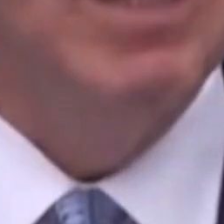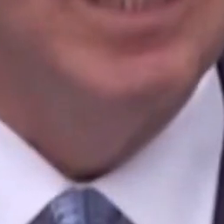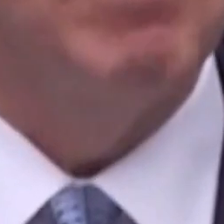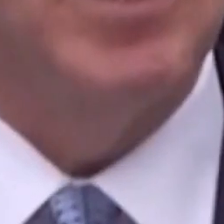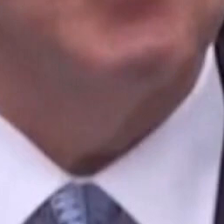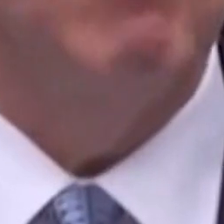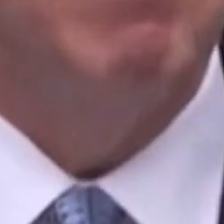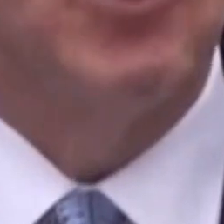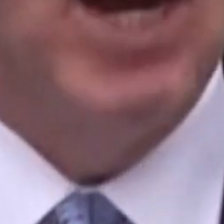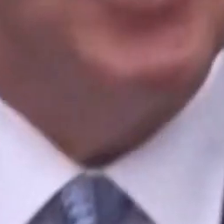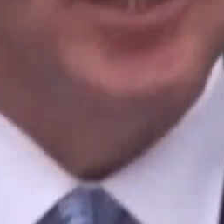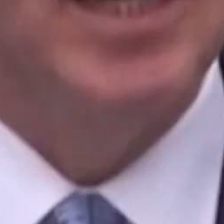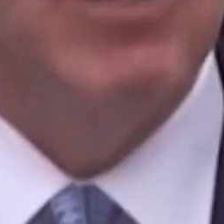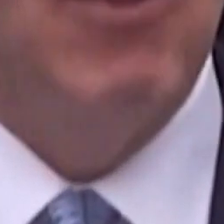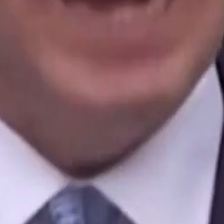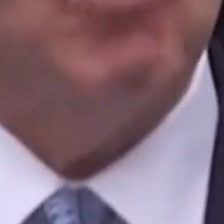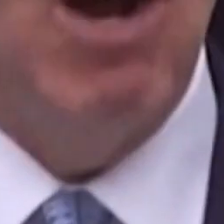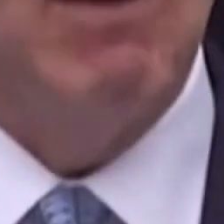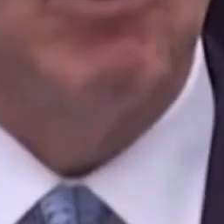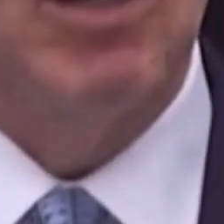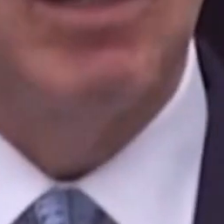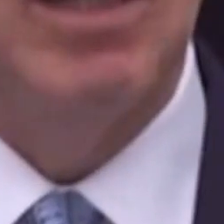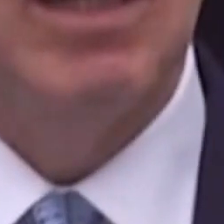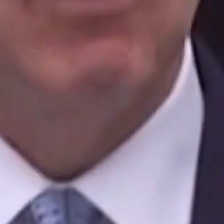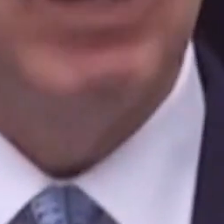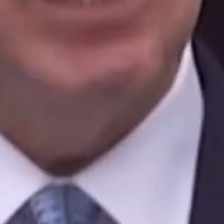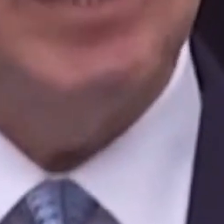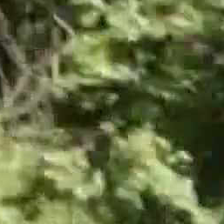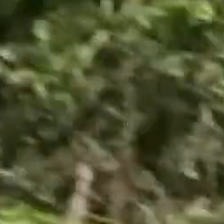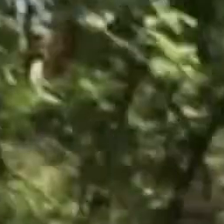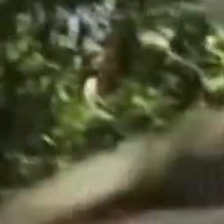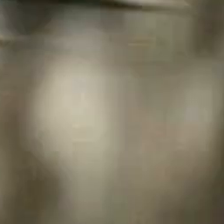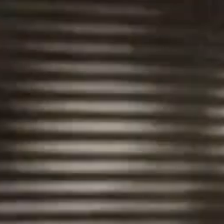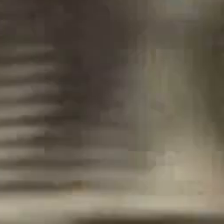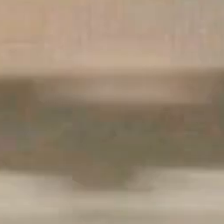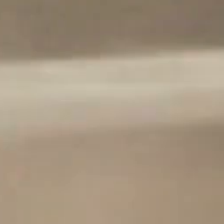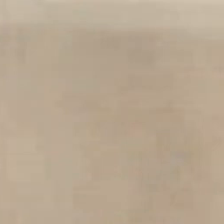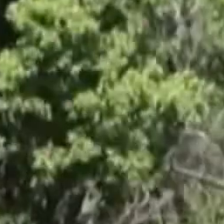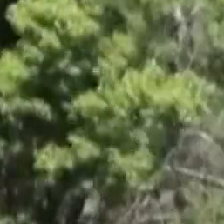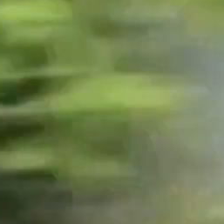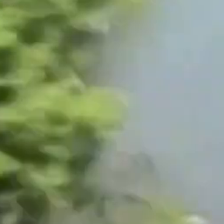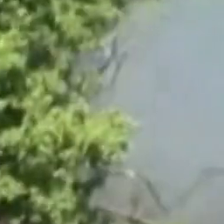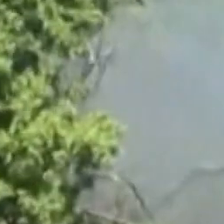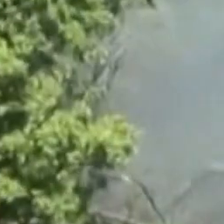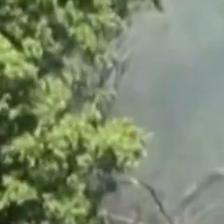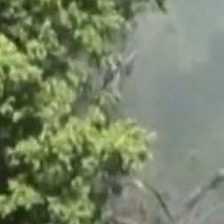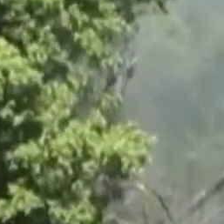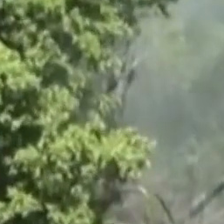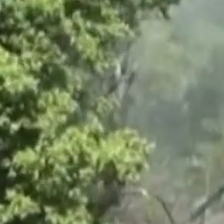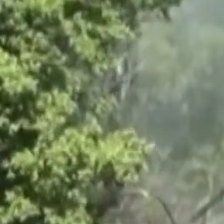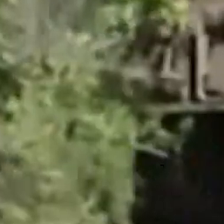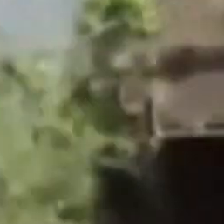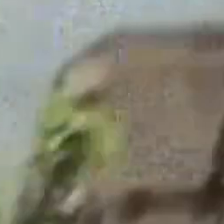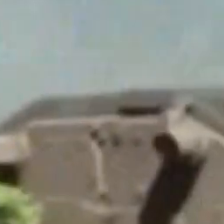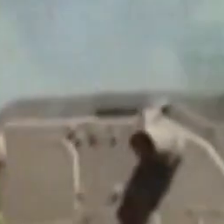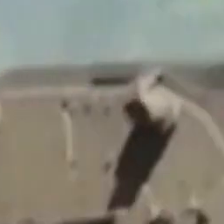हमास के बुनियादी ढांचे को निशाना बनाया। अब उसने गाजा में अपना ऑपरेशन समाप्त करने के बाद राफा शहर पर हमला बोला है। इजरायल का कहना है कि